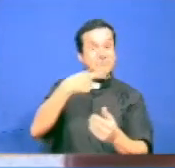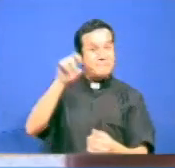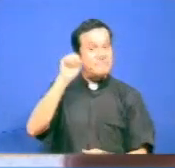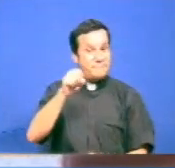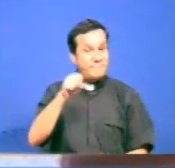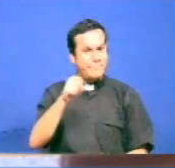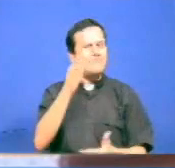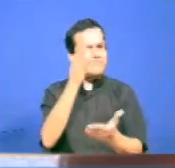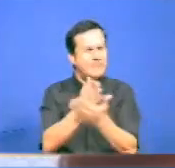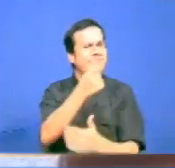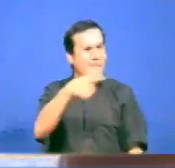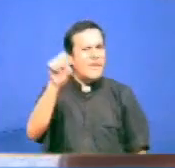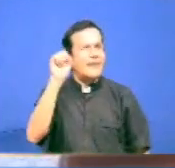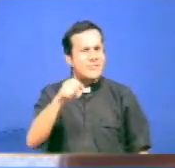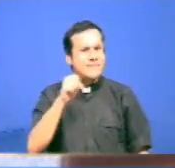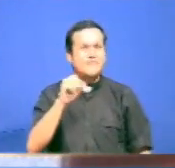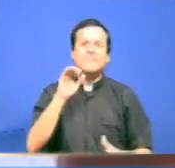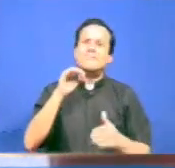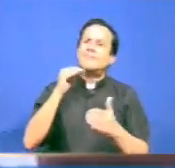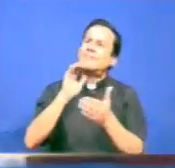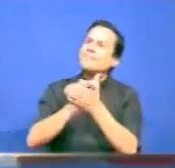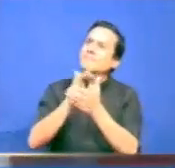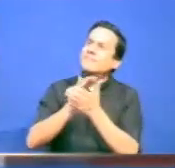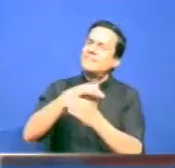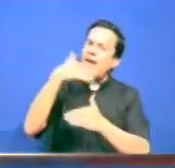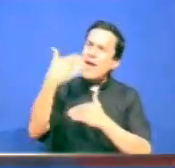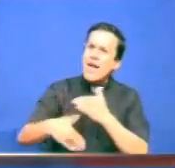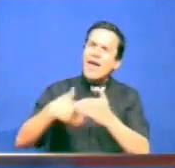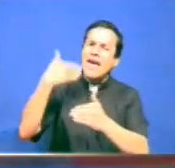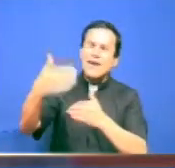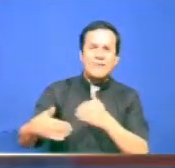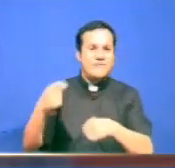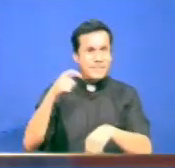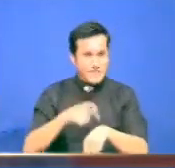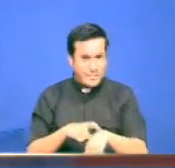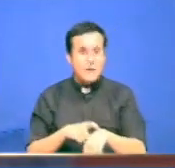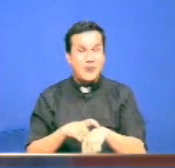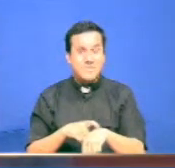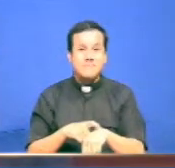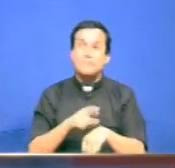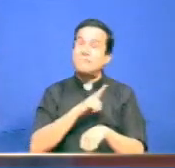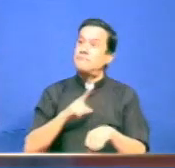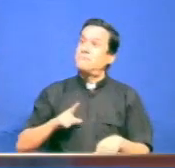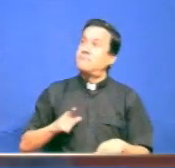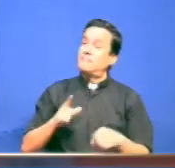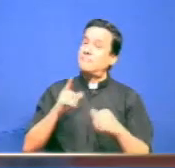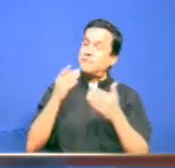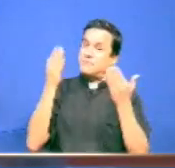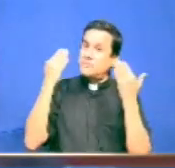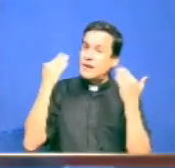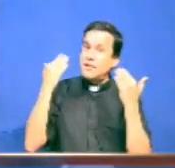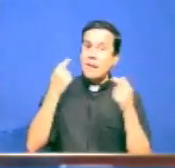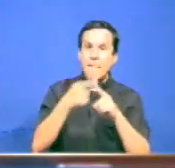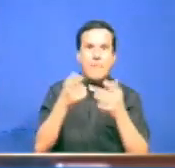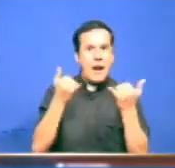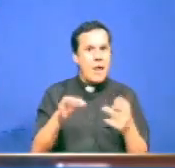Kweli ni vema na haki tukutukuze kila wakati. E Bwana mwema, Mungu mwenyezi wa milele, lakini hasa